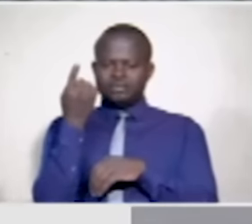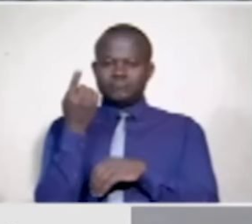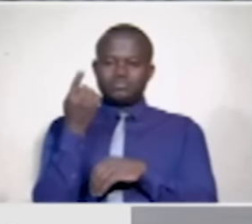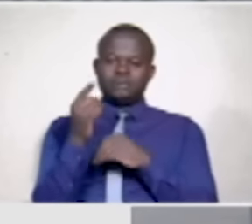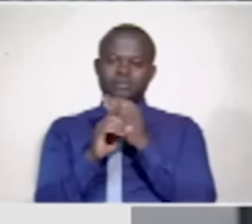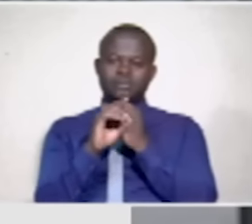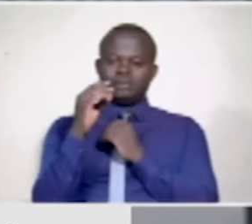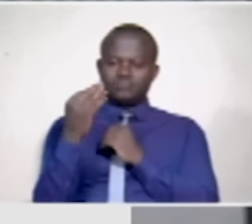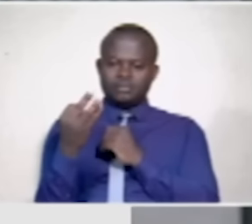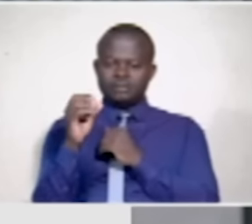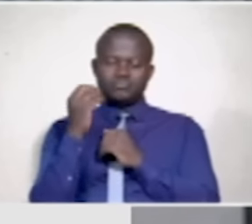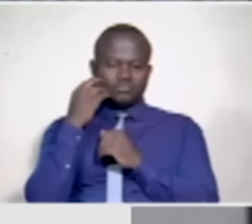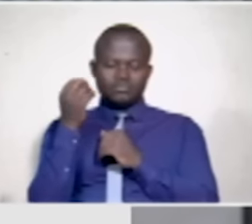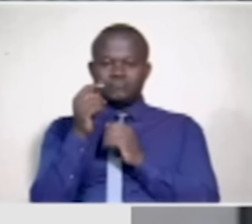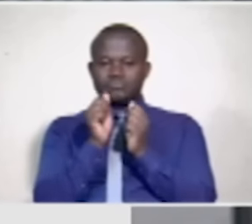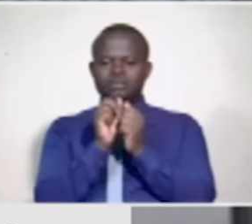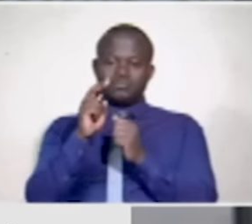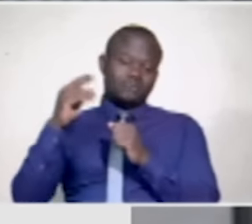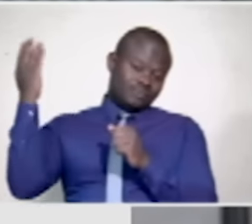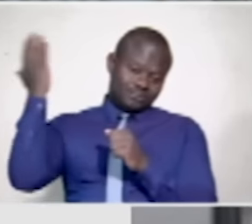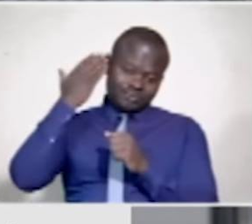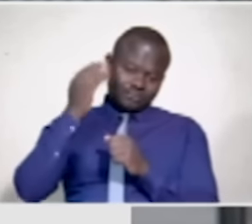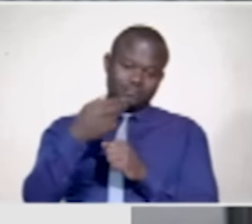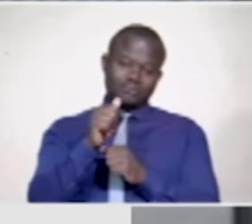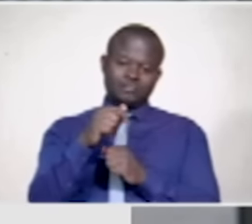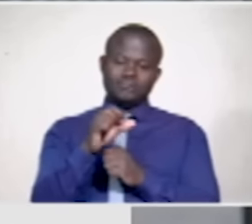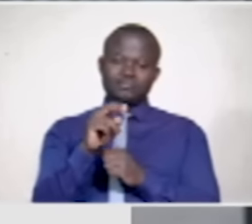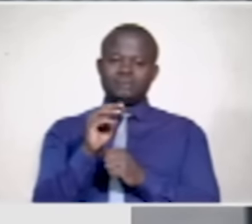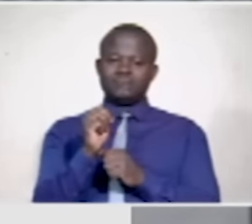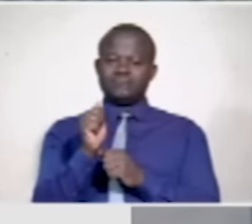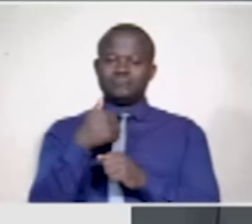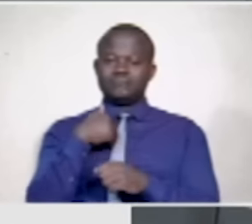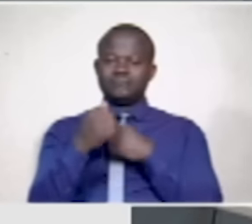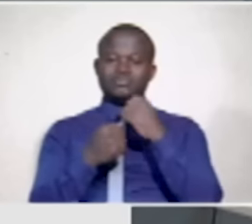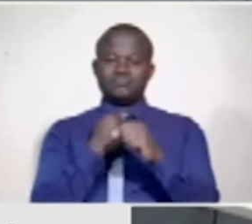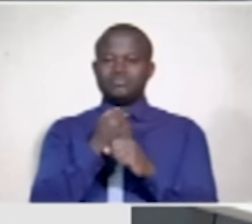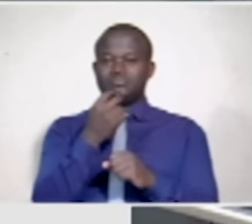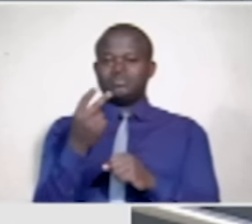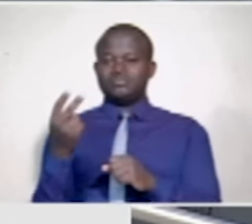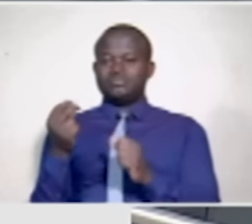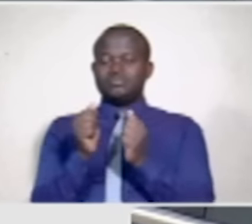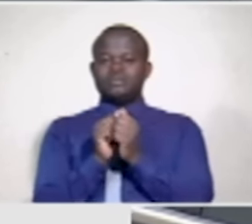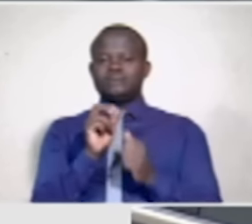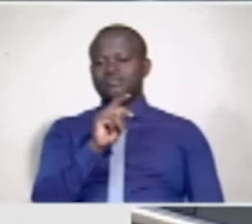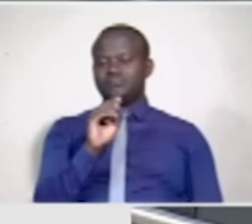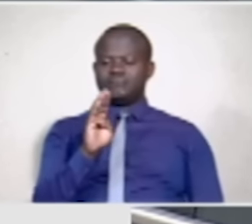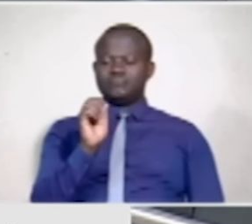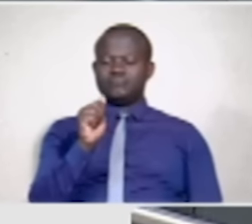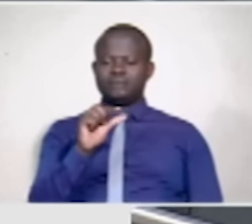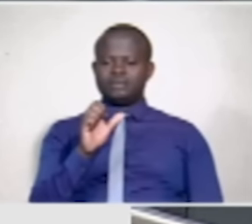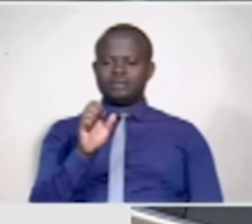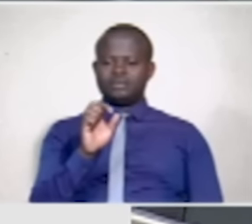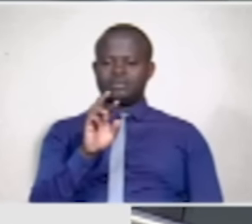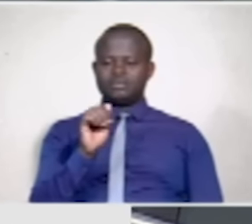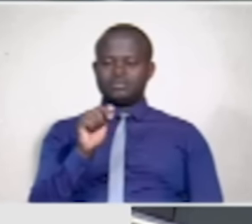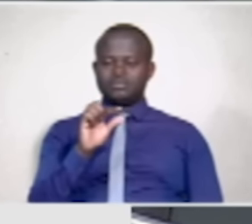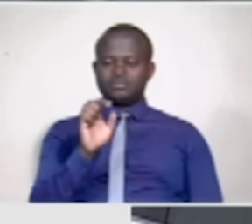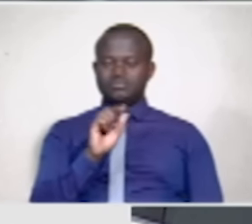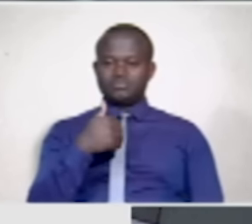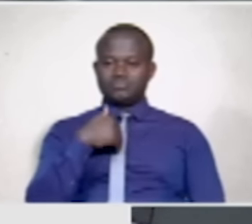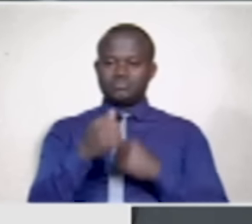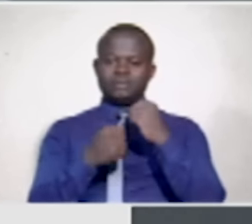tariki ya 30 Ukuboza yatemye Hagendimana Vedasi w'imyaka 22 na Nzabagerageza Filimine w'imyaka